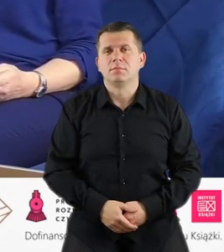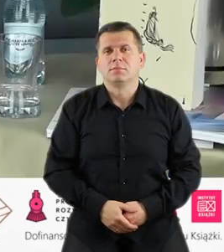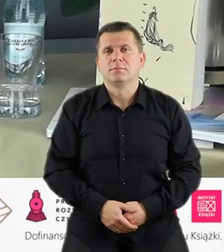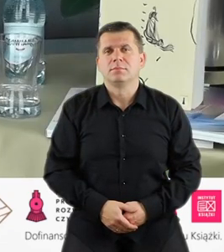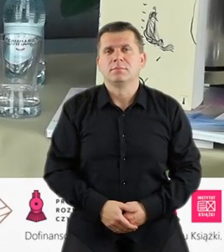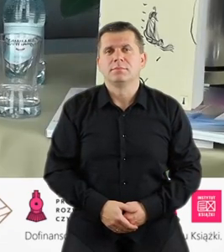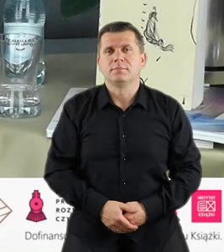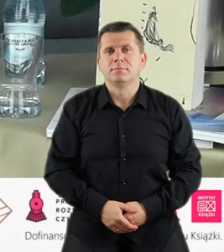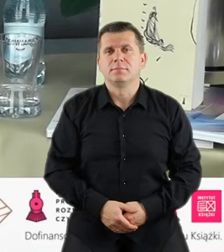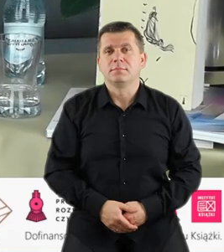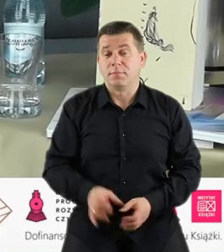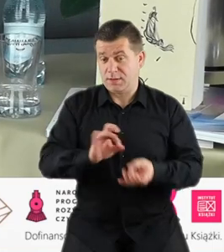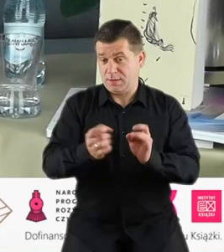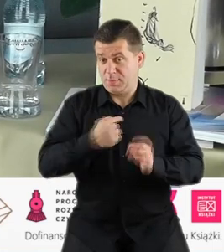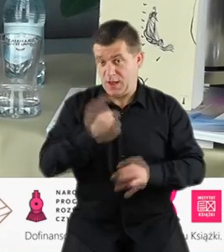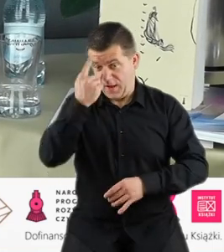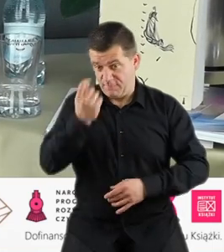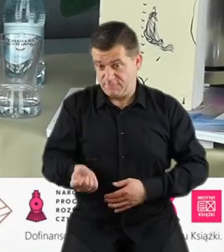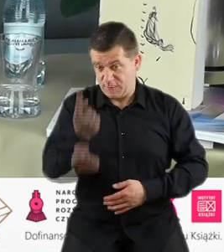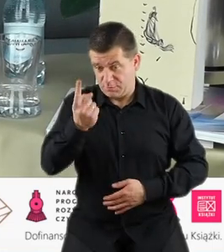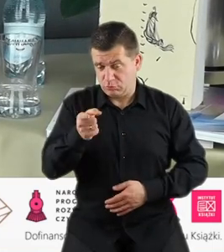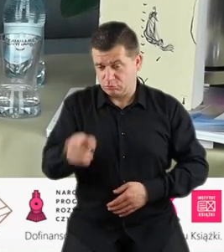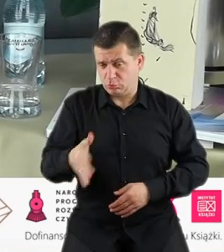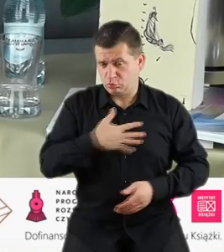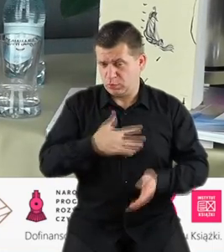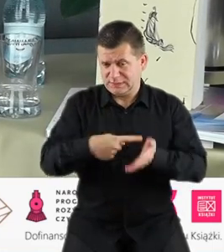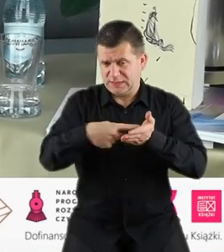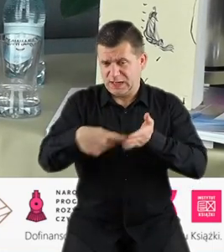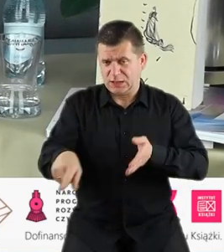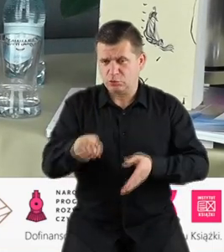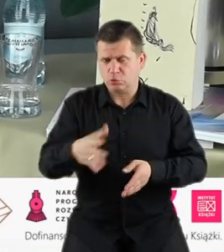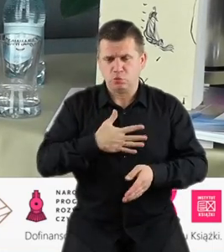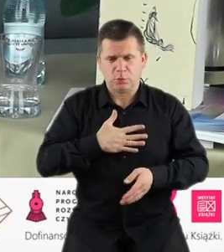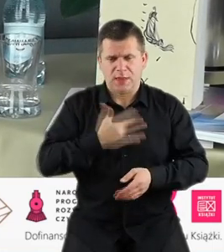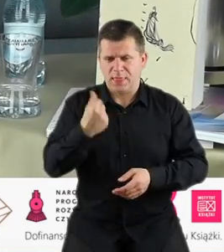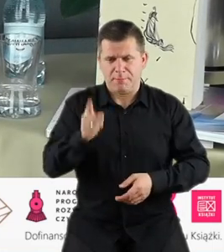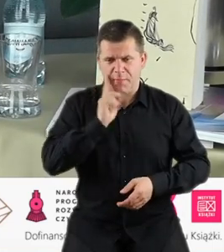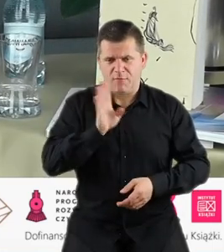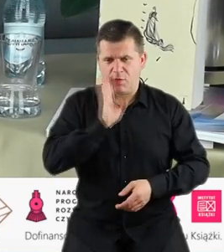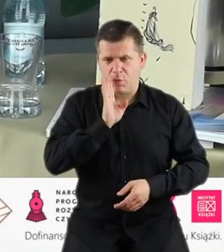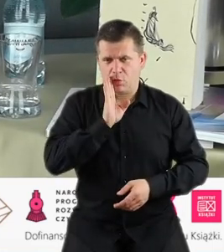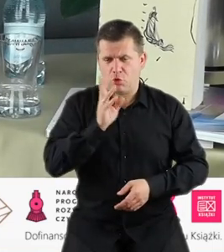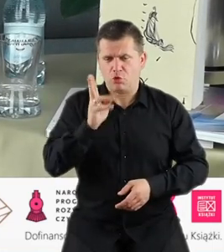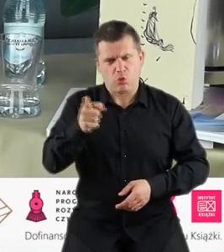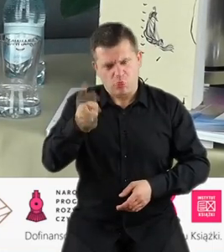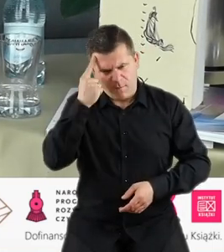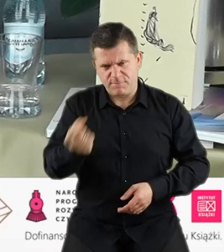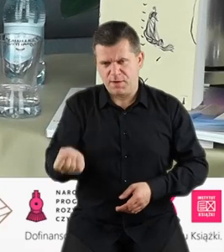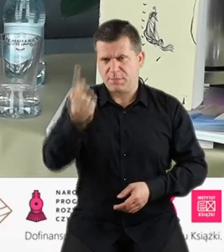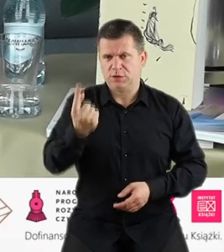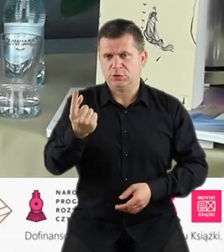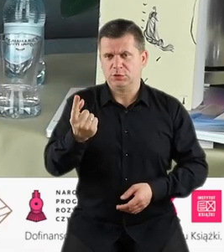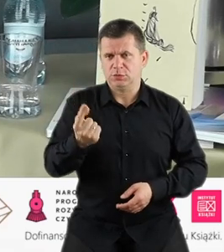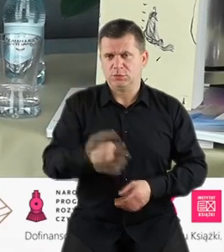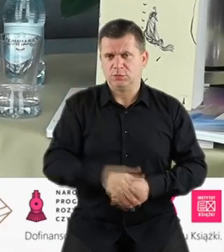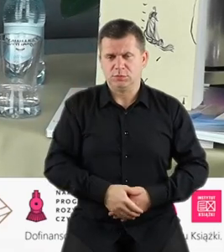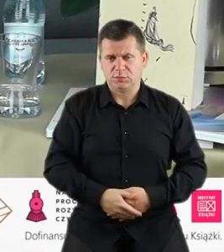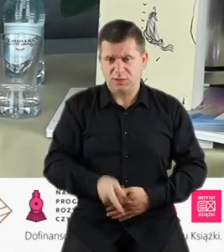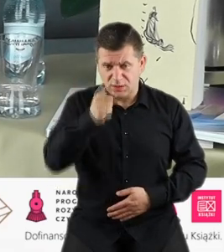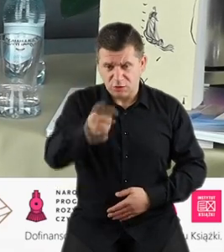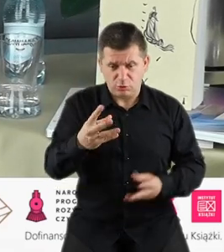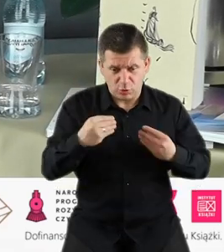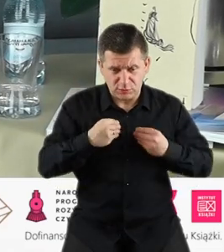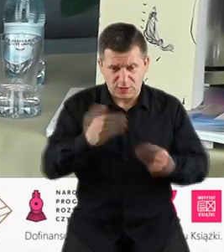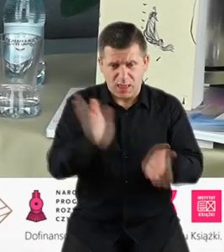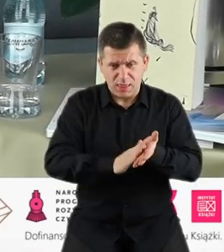nie mogłabym, gdybym to wymyśliła, to bym skreśliła, bo bym stwierdziła, że to jest nieprawdopodobne. Kto to wymyślił w ogóle? Baśka, ty